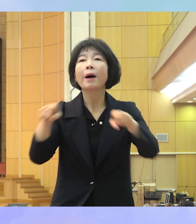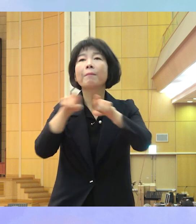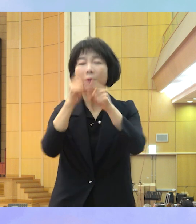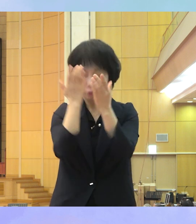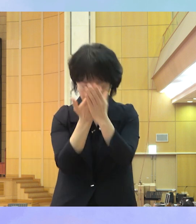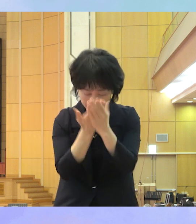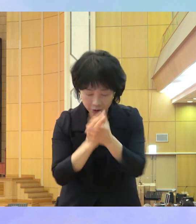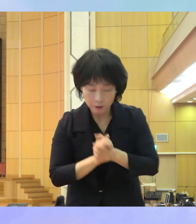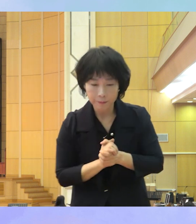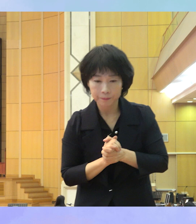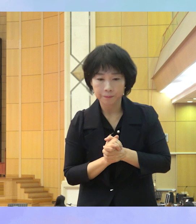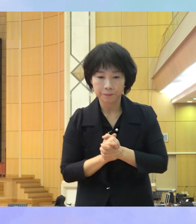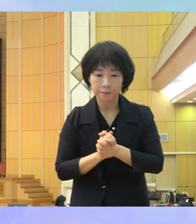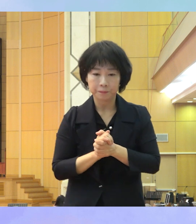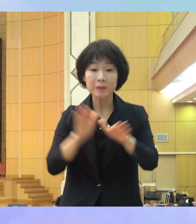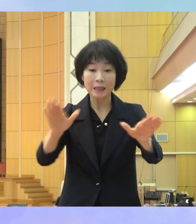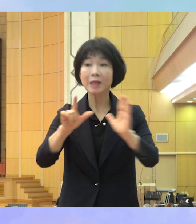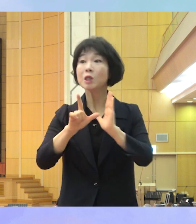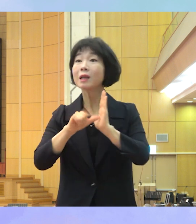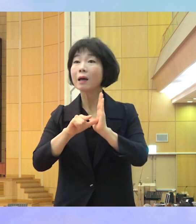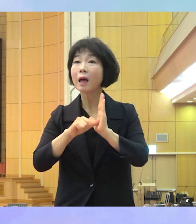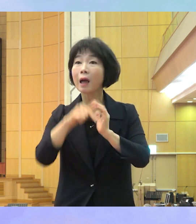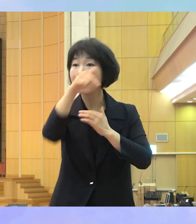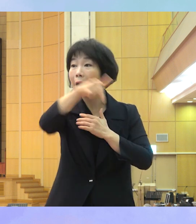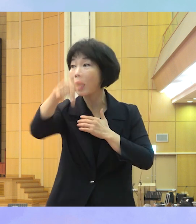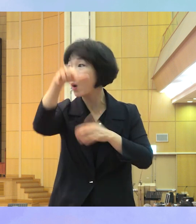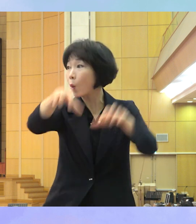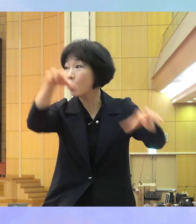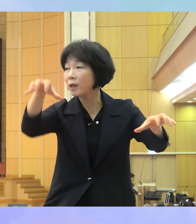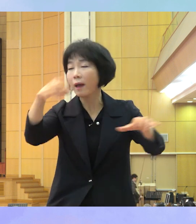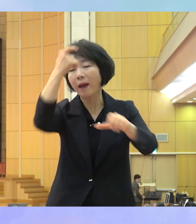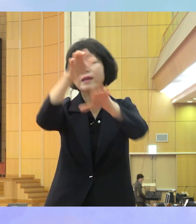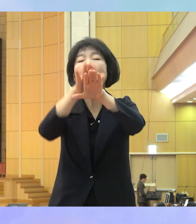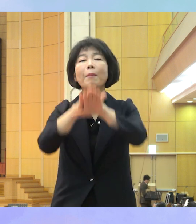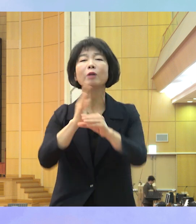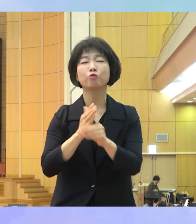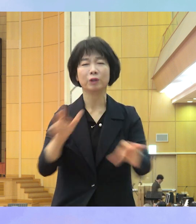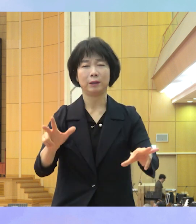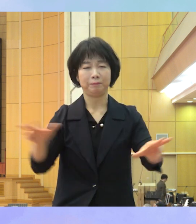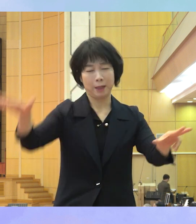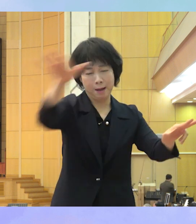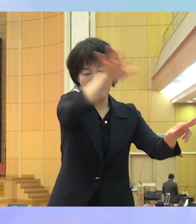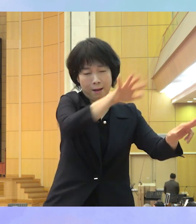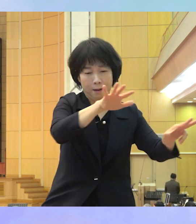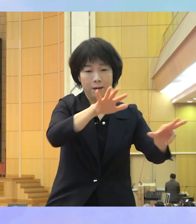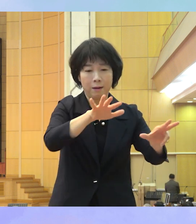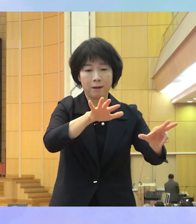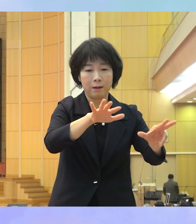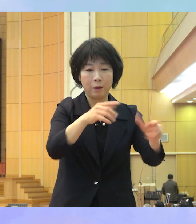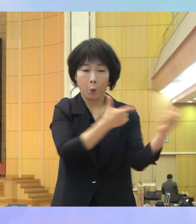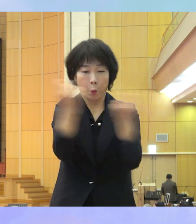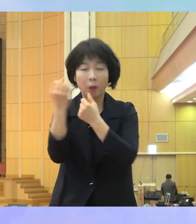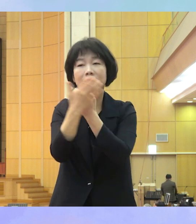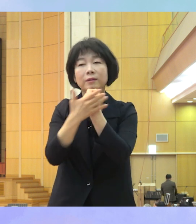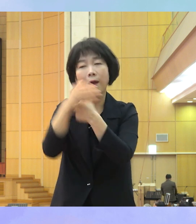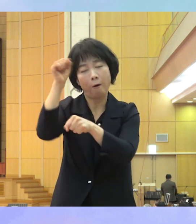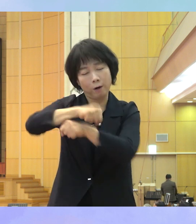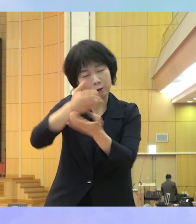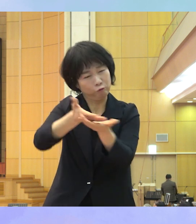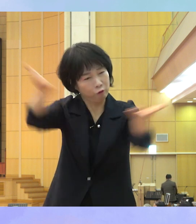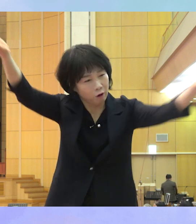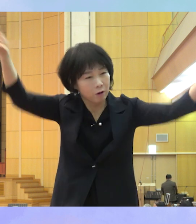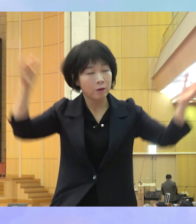함께하여 주시옵소서. 이 시간 각 지교회에서도 하나님 앞에 예배하고 있사오니 아버지 그대도 동일한 은총을